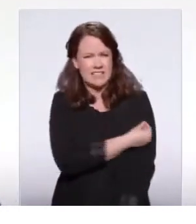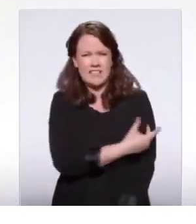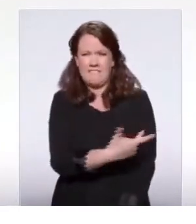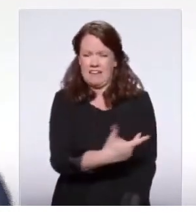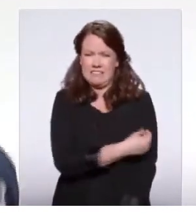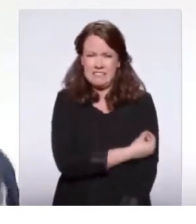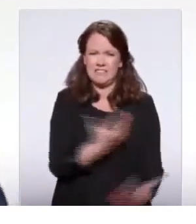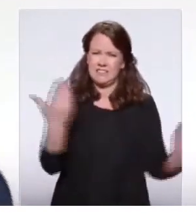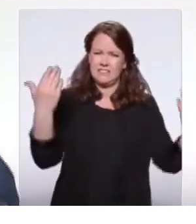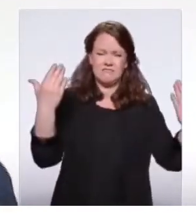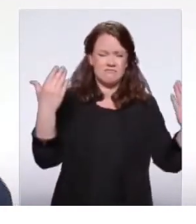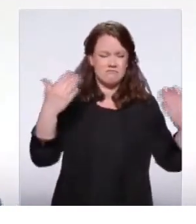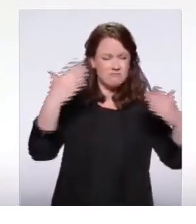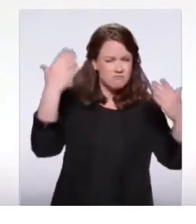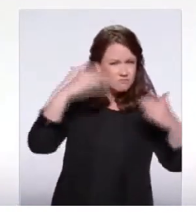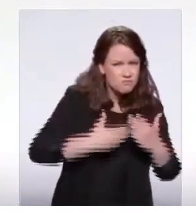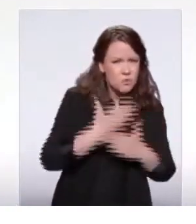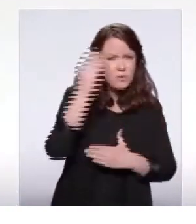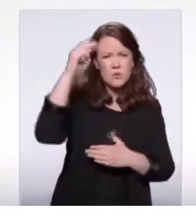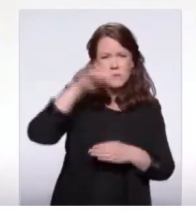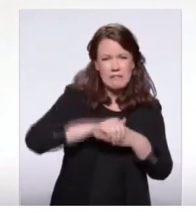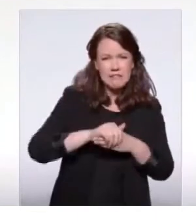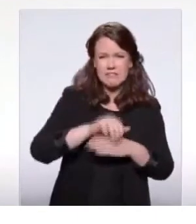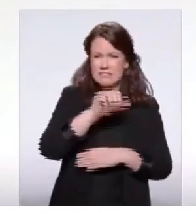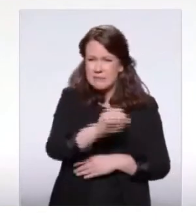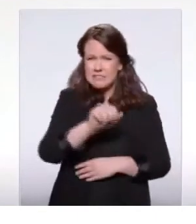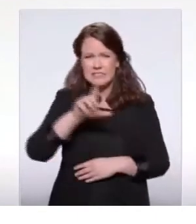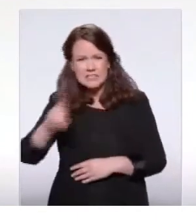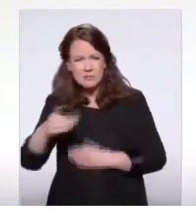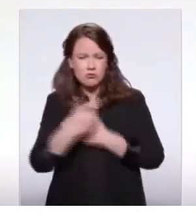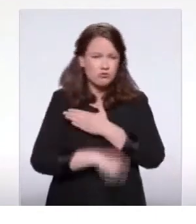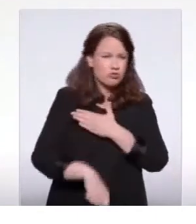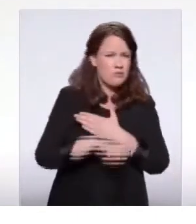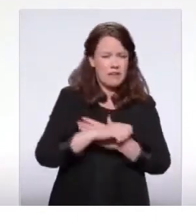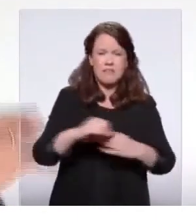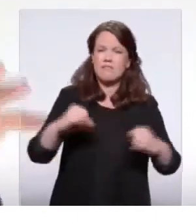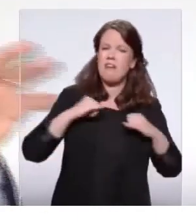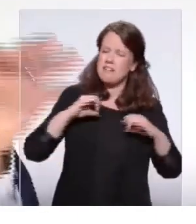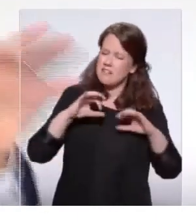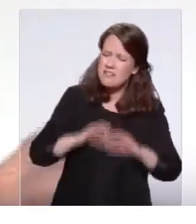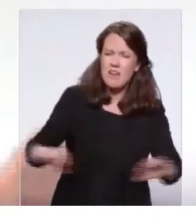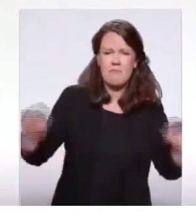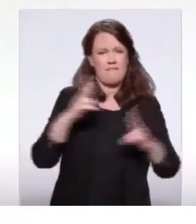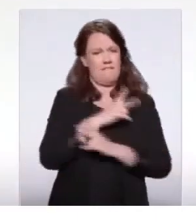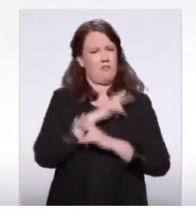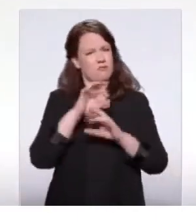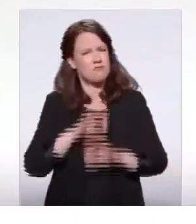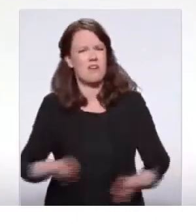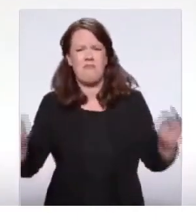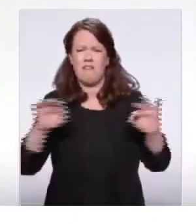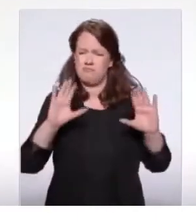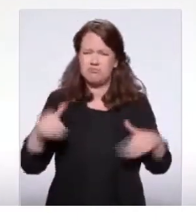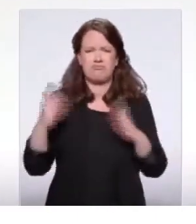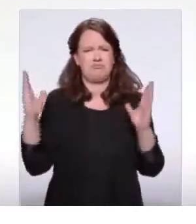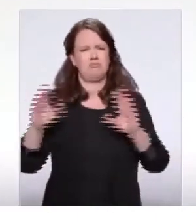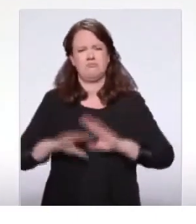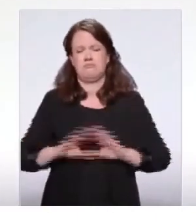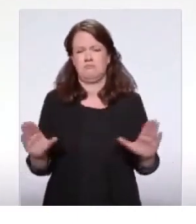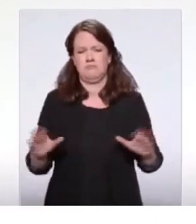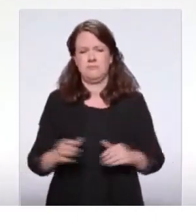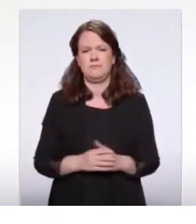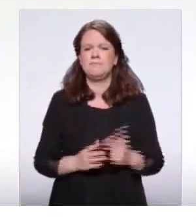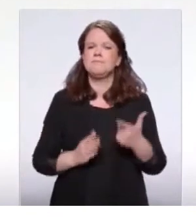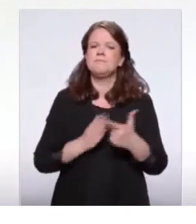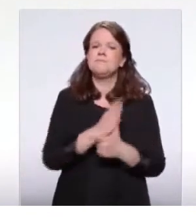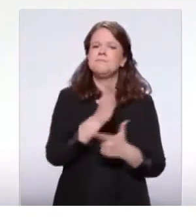sans jours fériés, le samedi et le dimanche comme la semaine. Pour les vaccins Pfizer et Moderna, qui nécessitent des